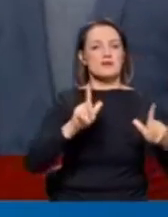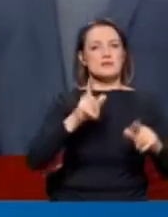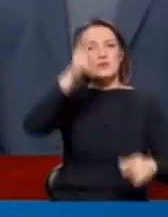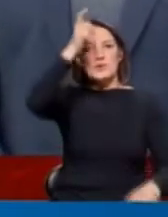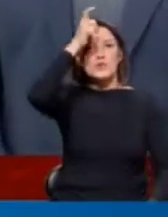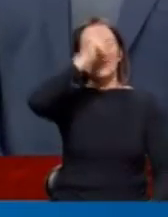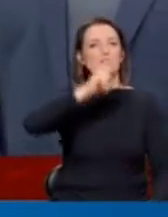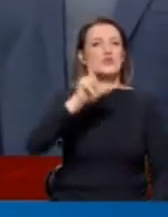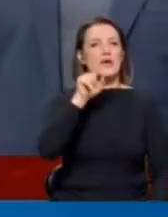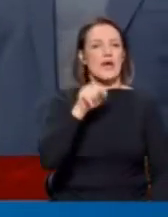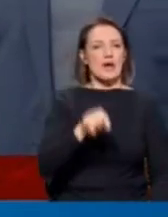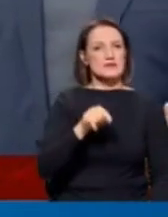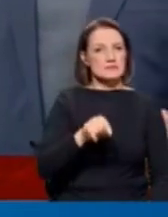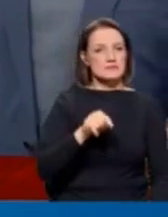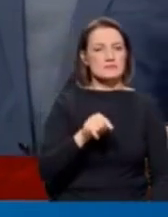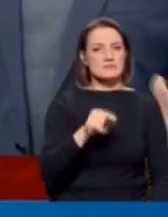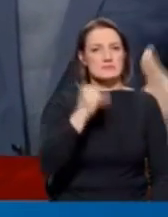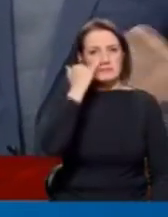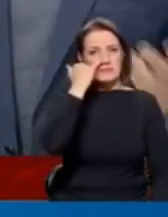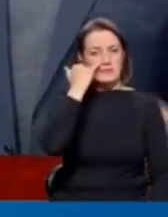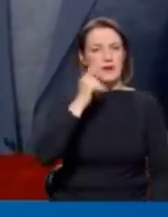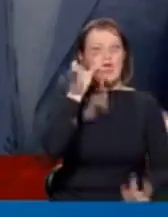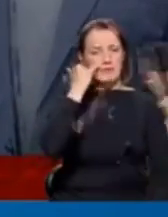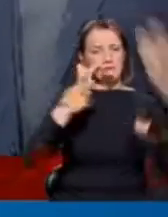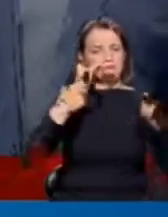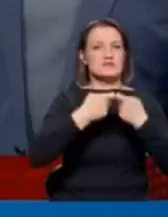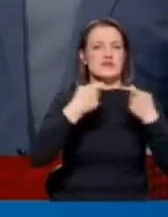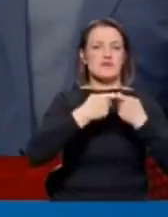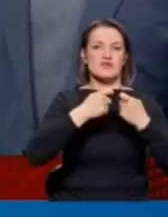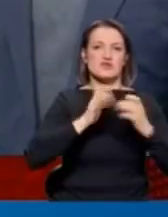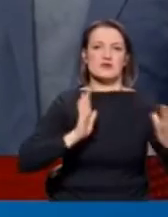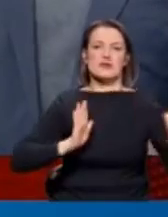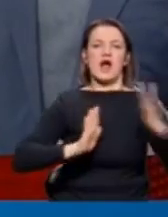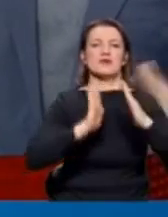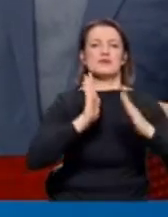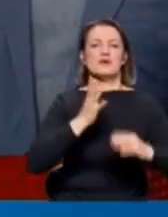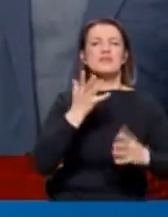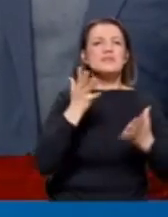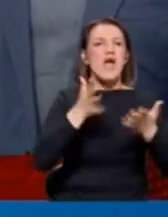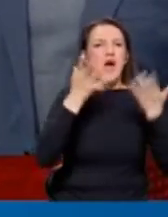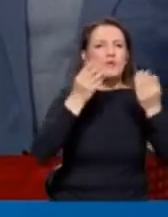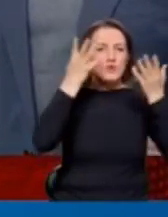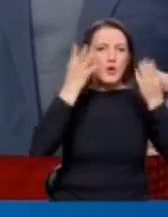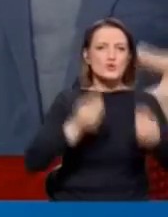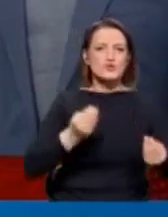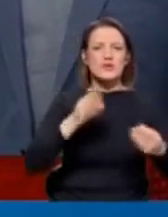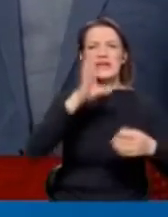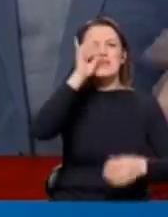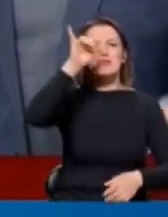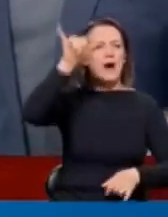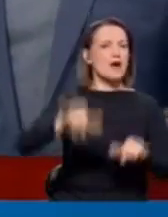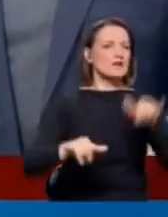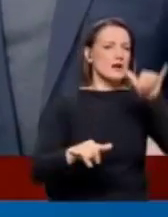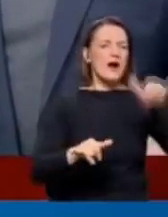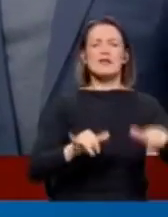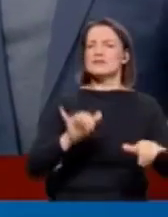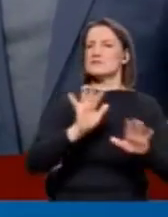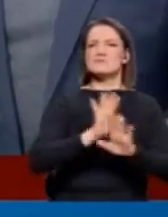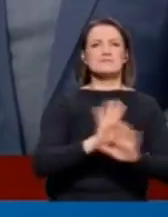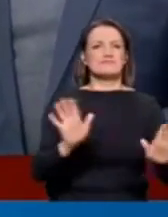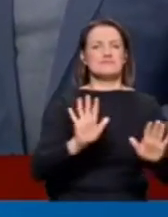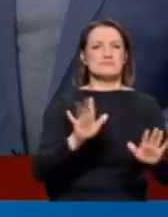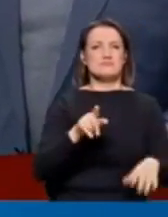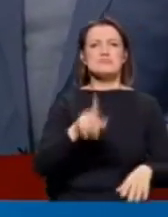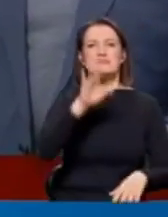pozisyonu ne olmalıdır diyorlar ya Ya Savaş karşıtı bir pozisyon olmalıdır ya ne olursa olsun kim haklı Ne oluyor